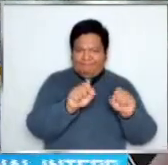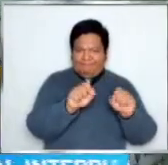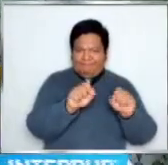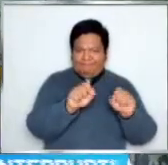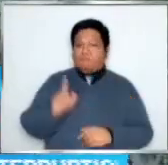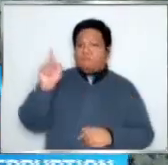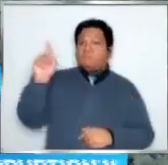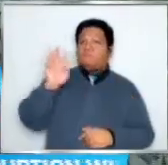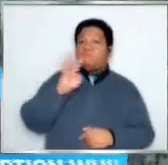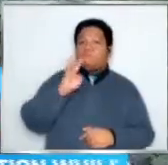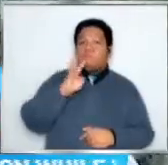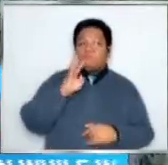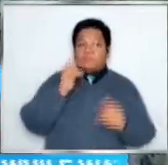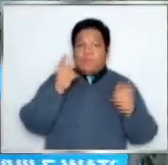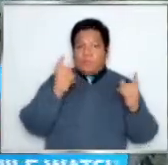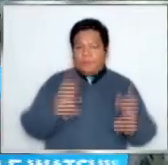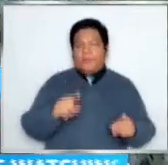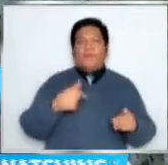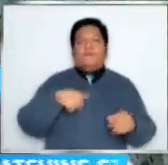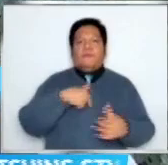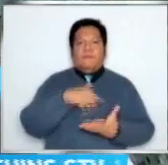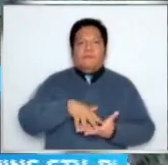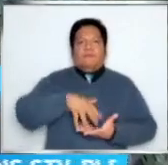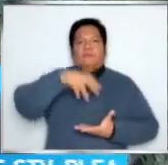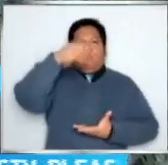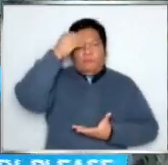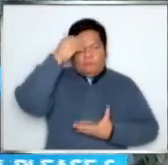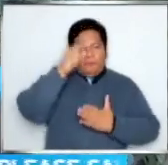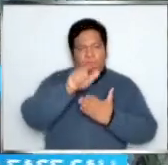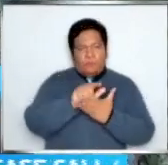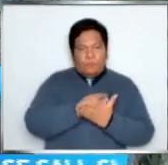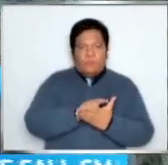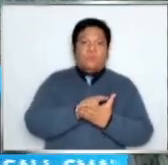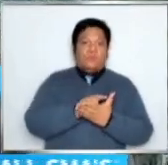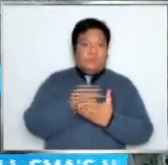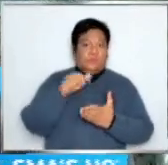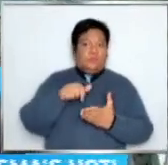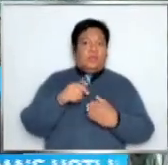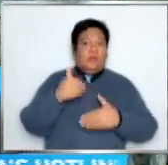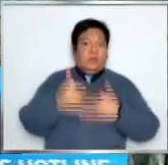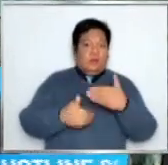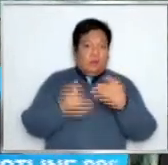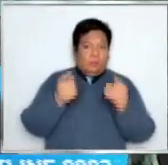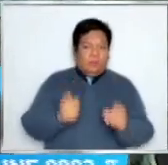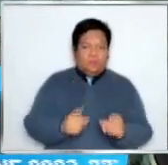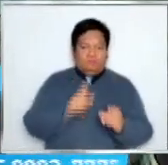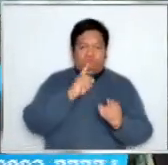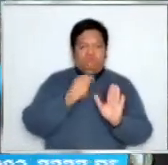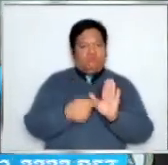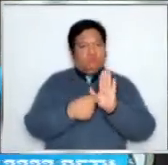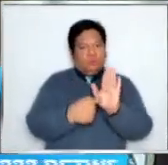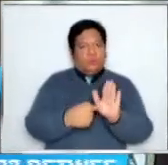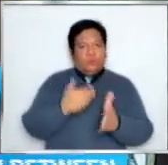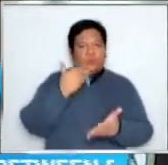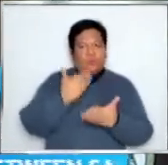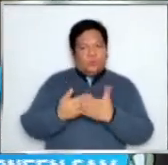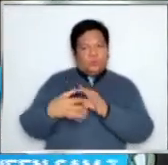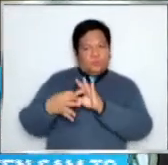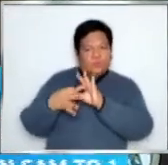from them. Itong operasyon ito, ito yung patotoo na talagang napakaganda ng aming relations bukod